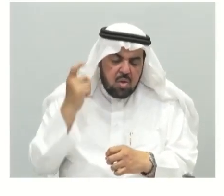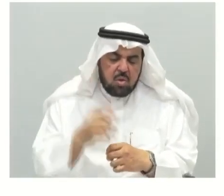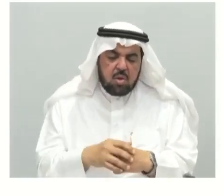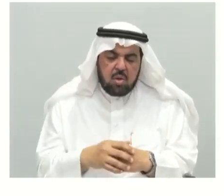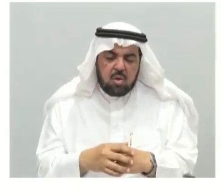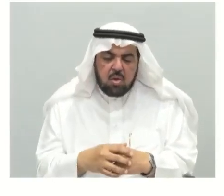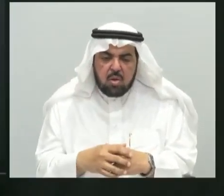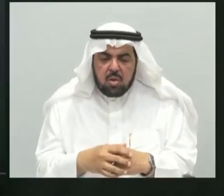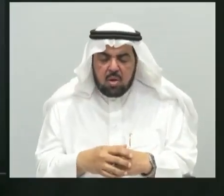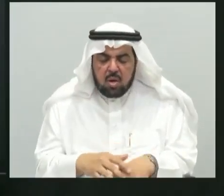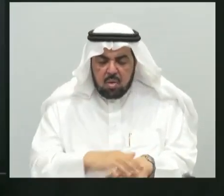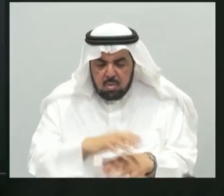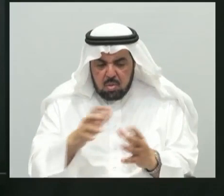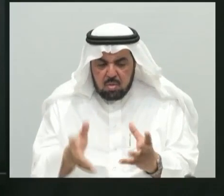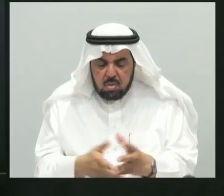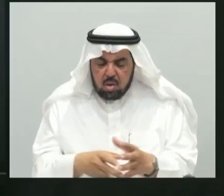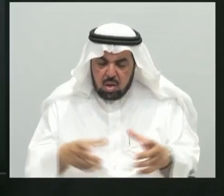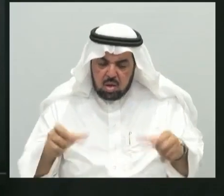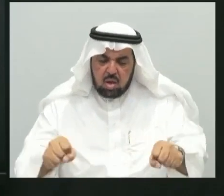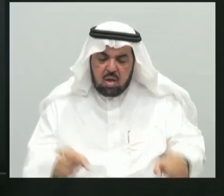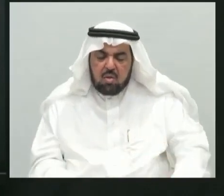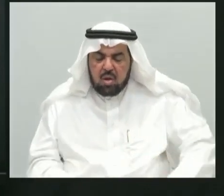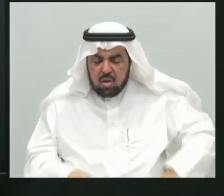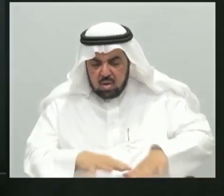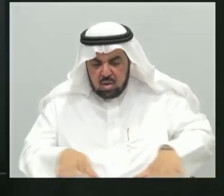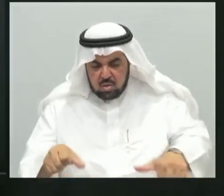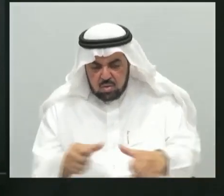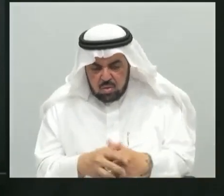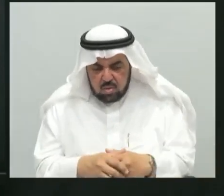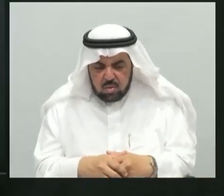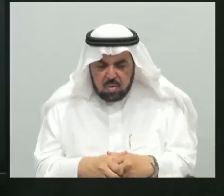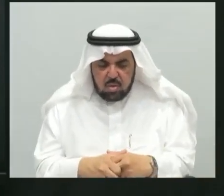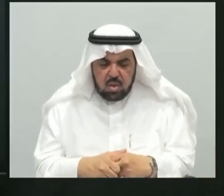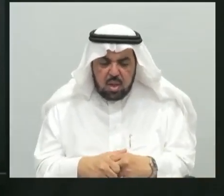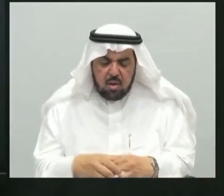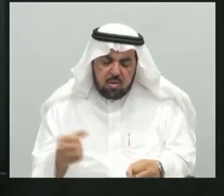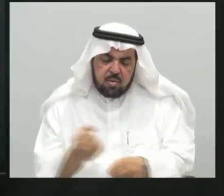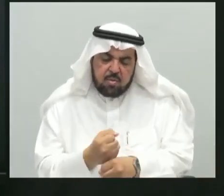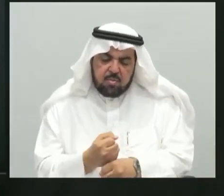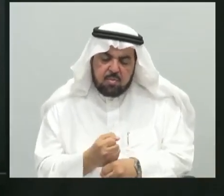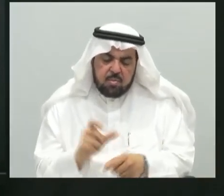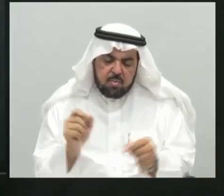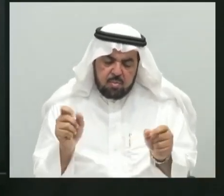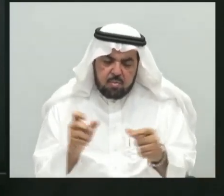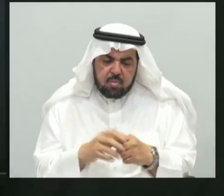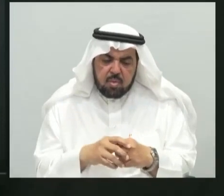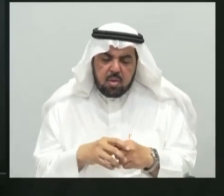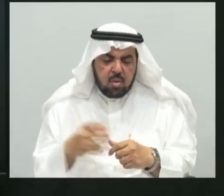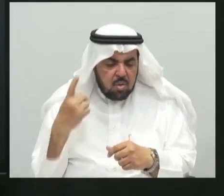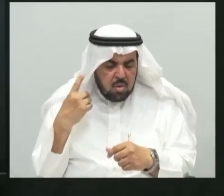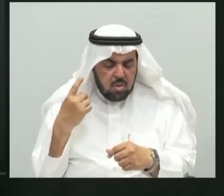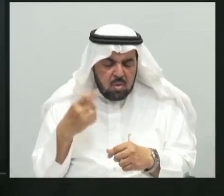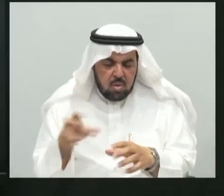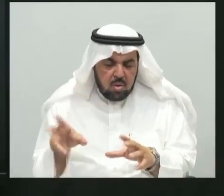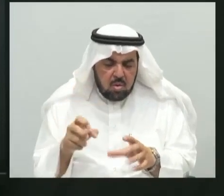كاشاريل منطقه النفوذ التي يعيش فيها هذا وايضا تستخدم هذه الاشارات الصوتيه